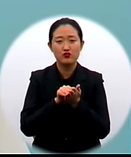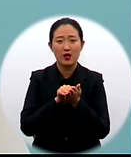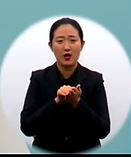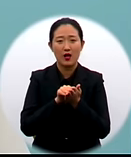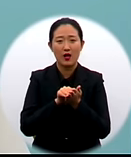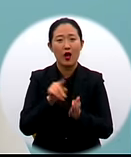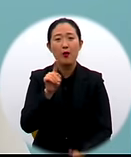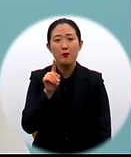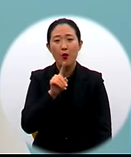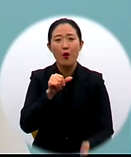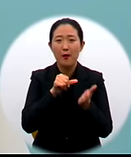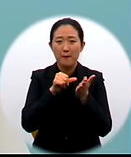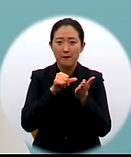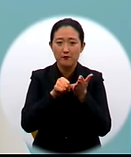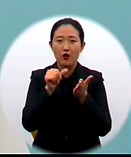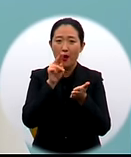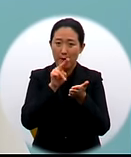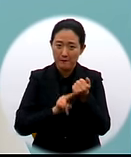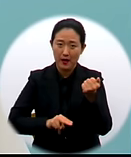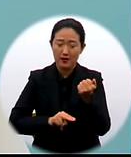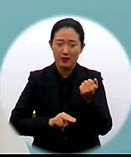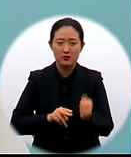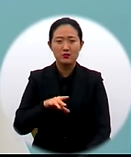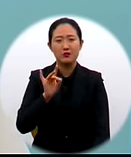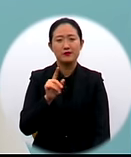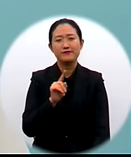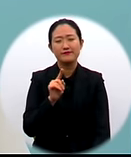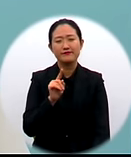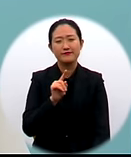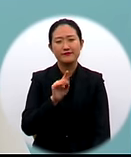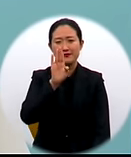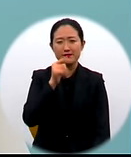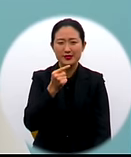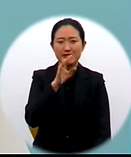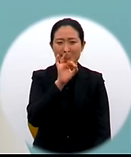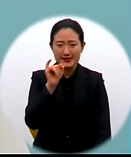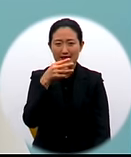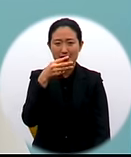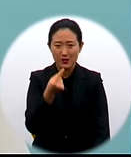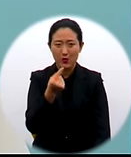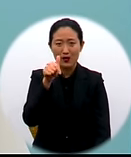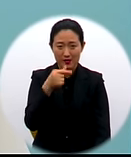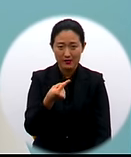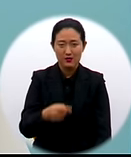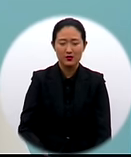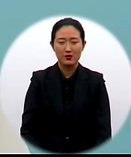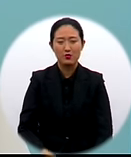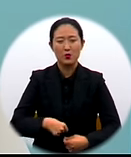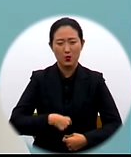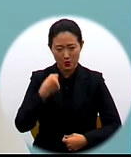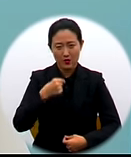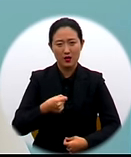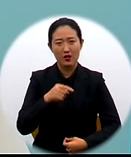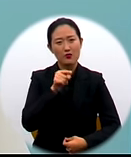무슨 컨텐츠를 파는 영상을 하는 유튜버가 될 거니? 그래서 저희 큰애 처음에는 브이로그? 막 이런 얘기를 하는 거예요. 그래서